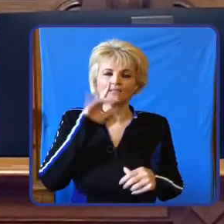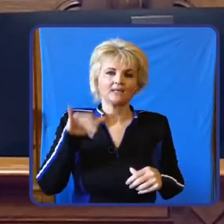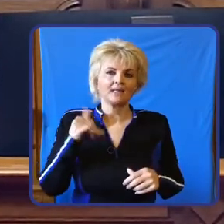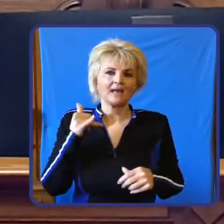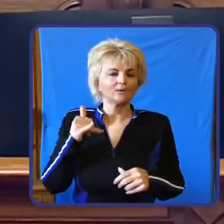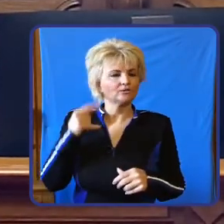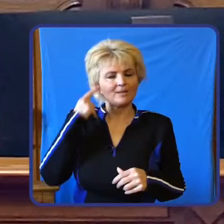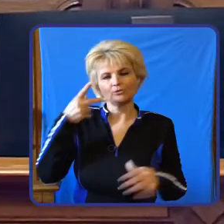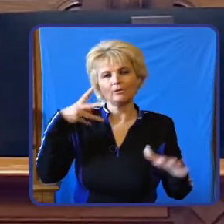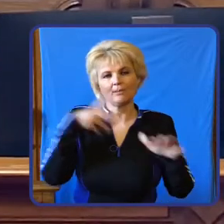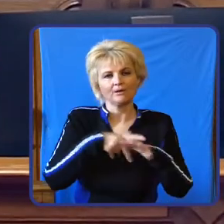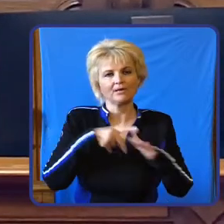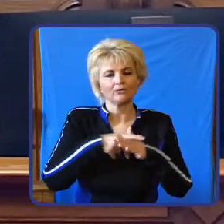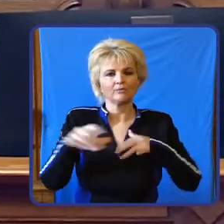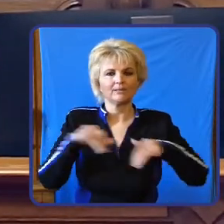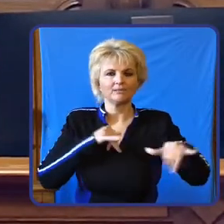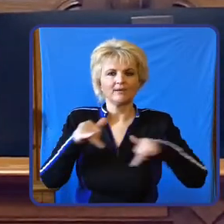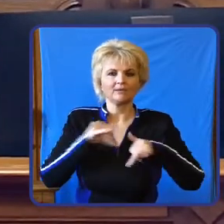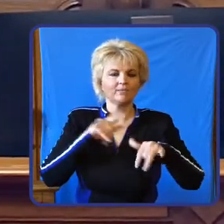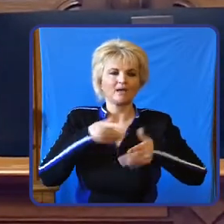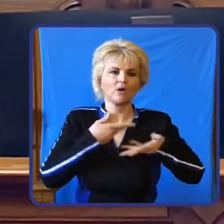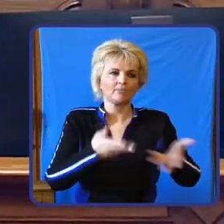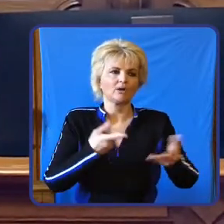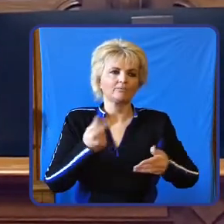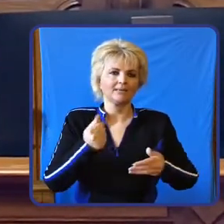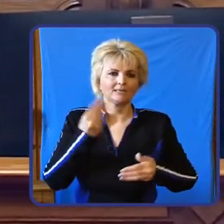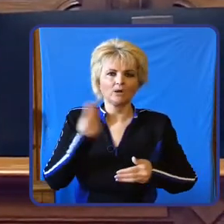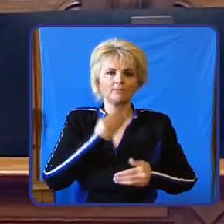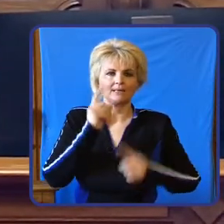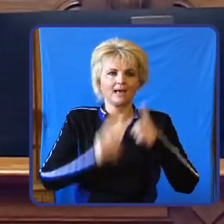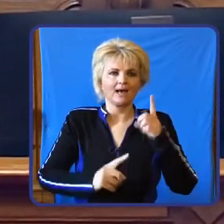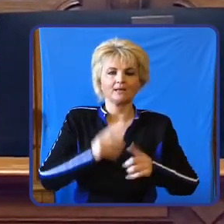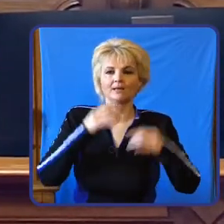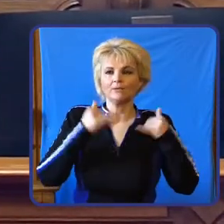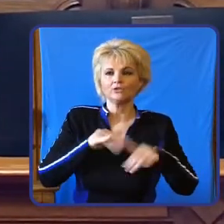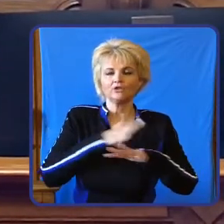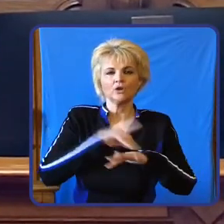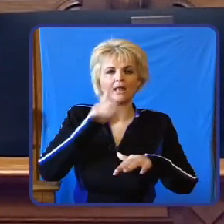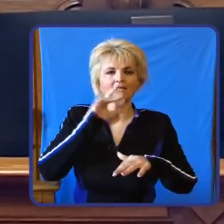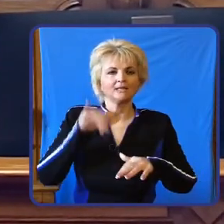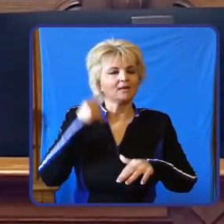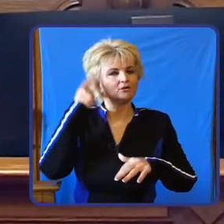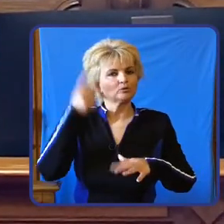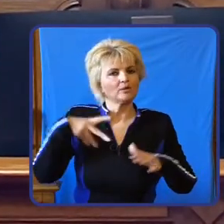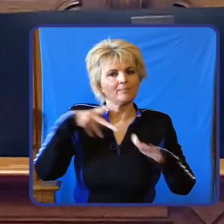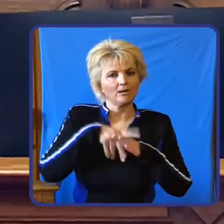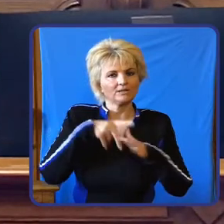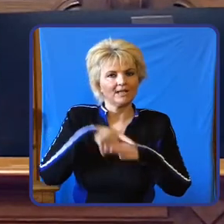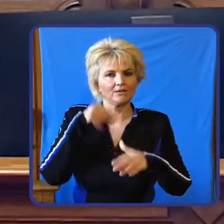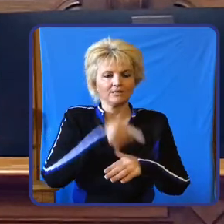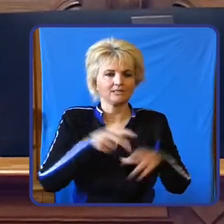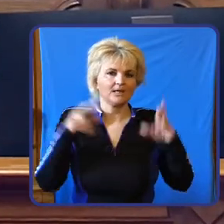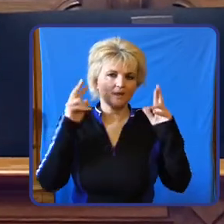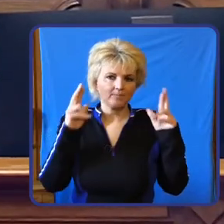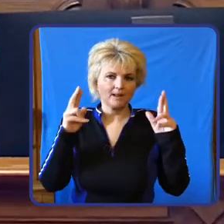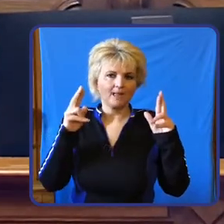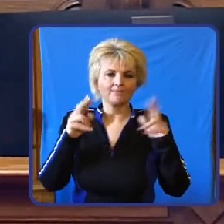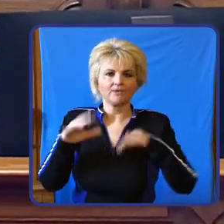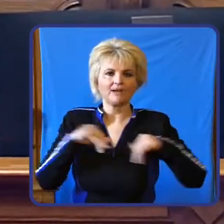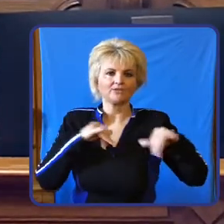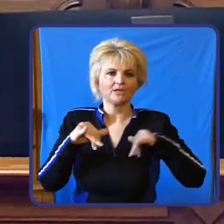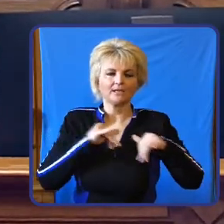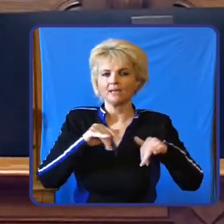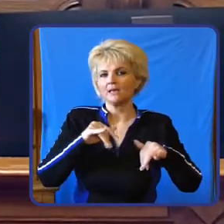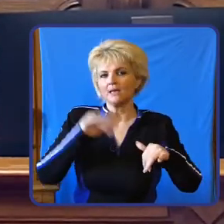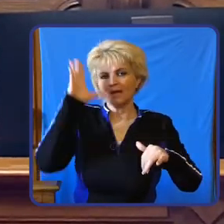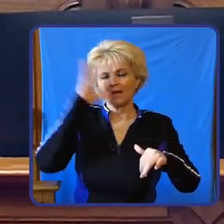tudta megakadályozni, hogy Hódműzővásárhely megkapja azt a pénzt, ami jár. Most is csak Lázár János tudja megakadályozni ezt. Én remélem, hogy a vásárhelyiek